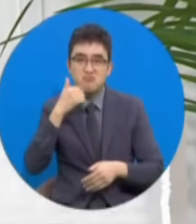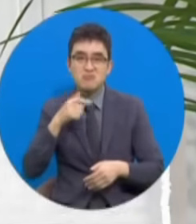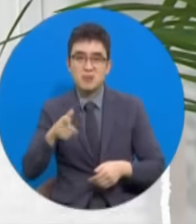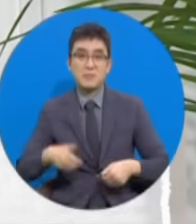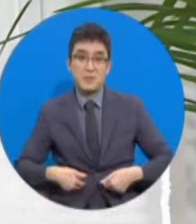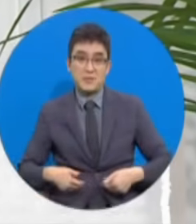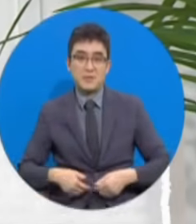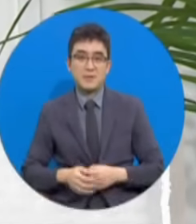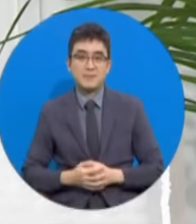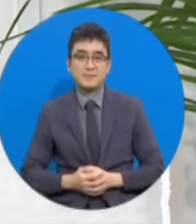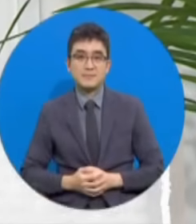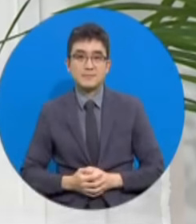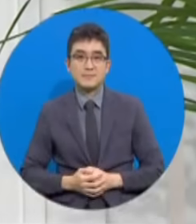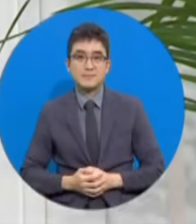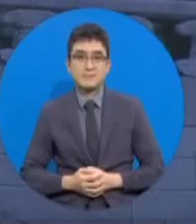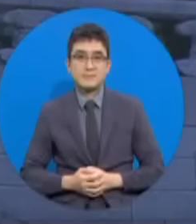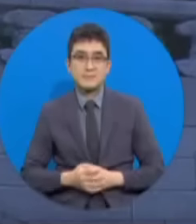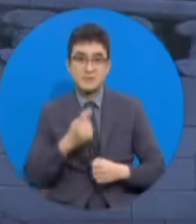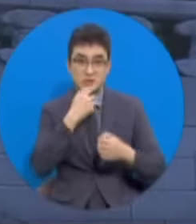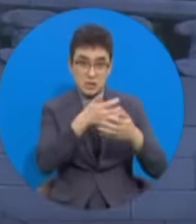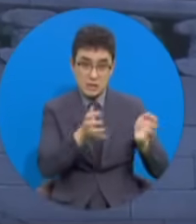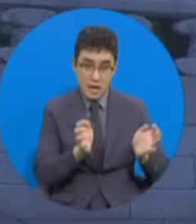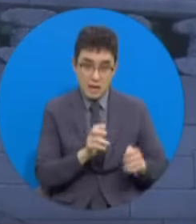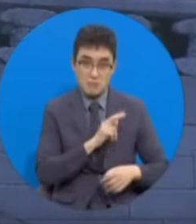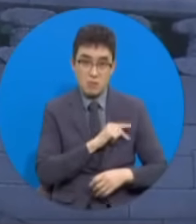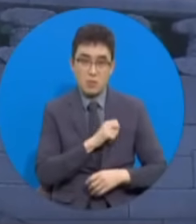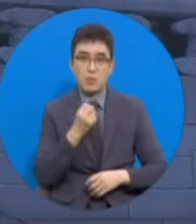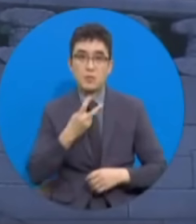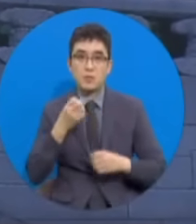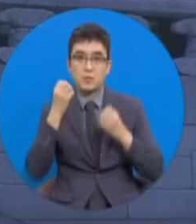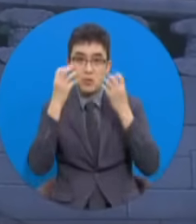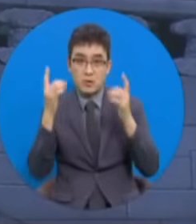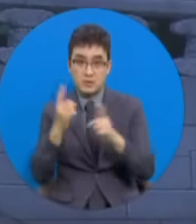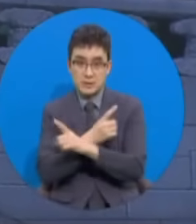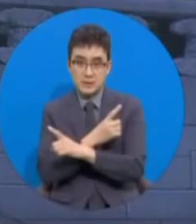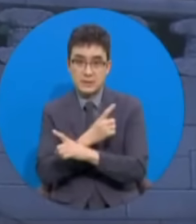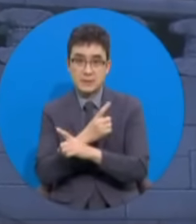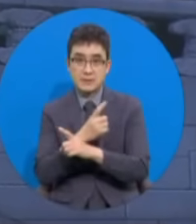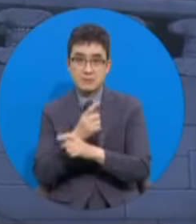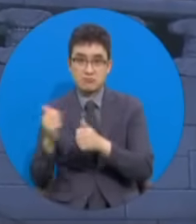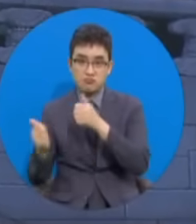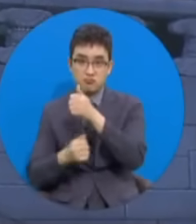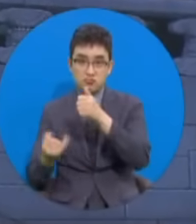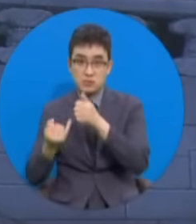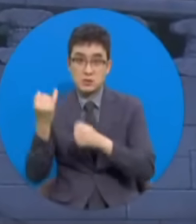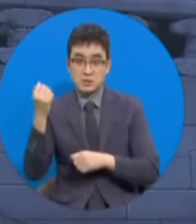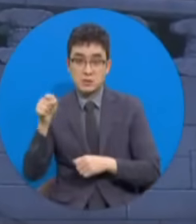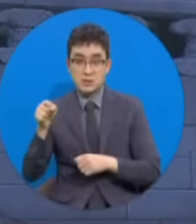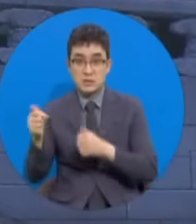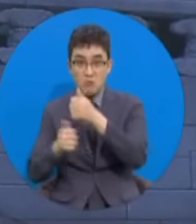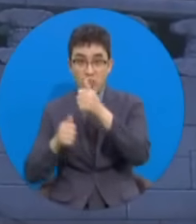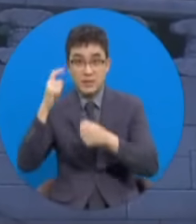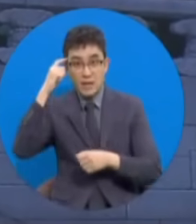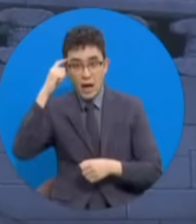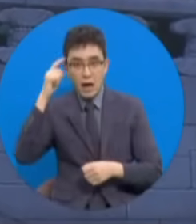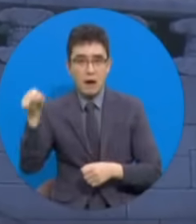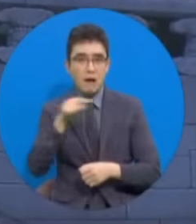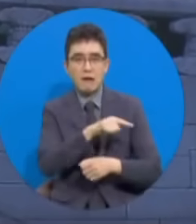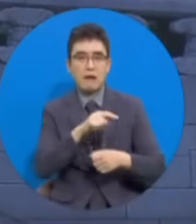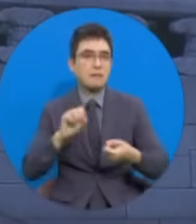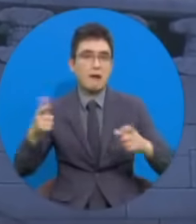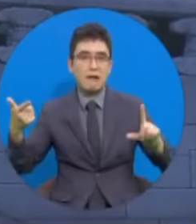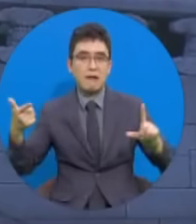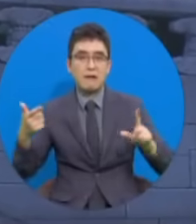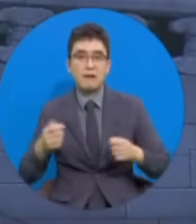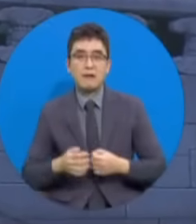봅니다. 결국 민주당 의원들과 혁신 민주당이 내세운 혁신위의 생각이 너무나도 많이 다르다라는